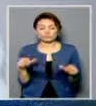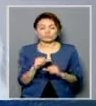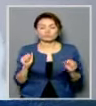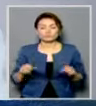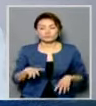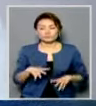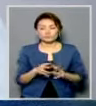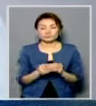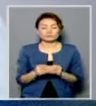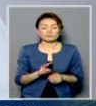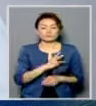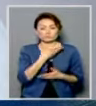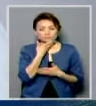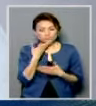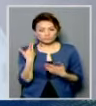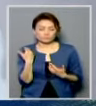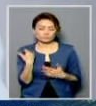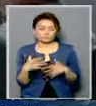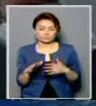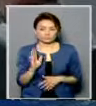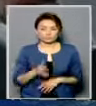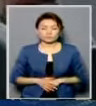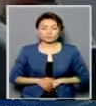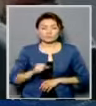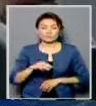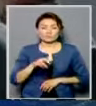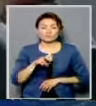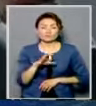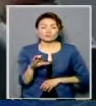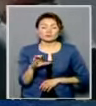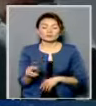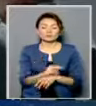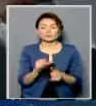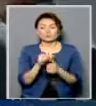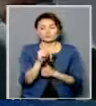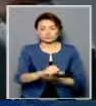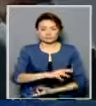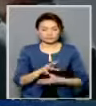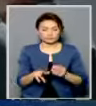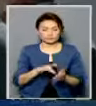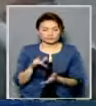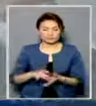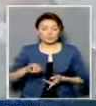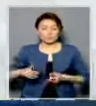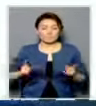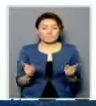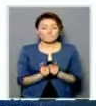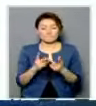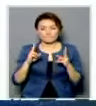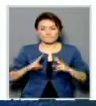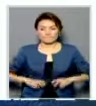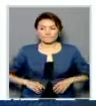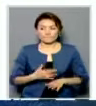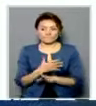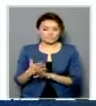тигізеді. Зейіні төмендеп, ақпаратты қабылдау баяулайды. Атлас стандарт бұл медициналық емге жатпайтын процедура. Орталықта бір қабылдаудан өтсе болғаны,